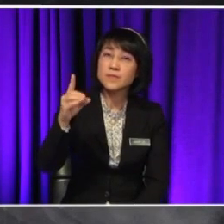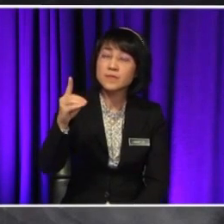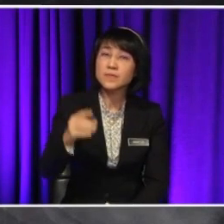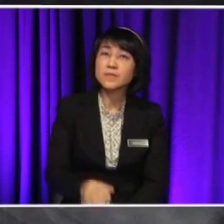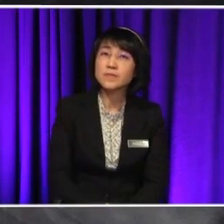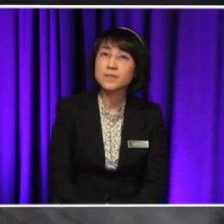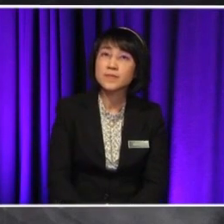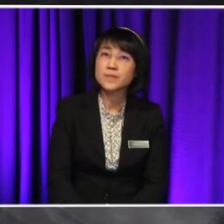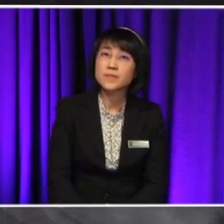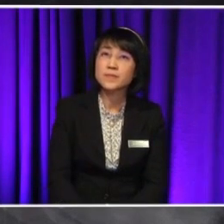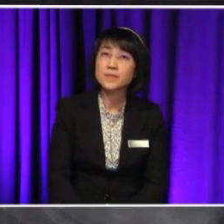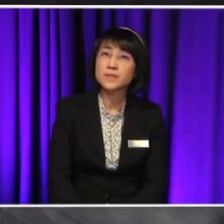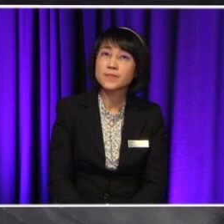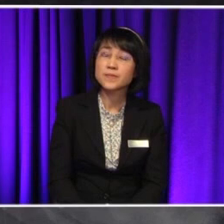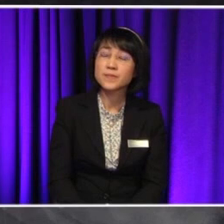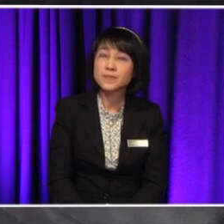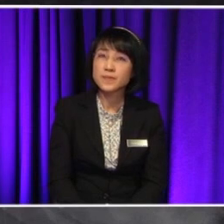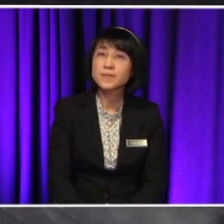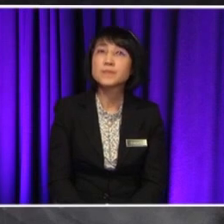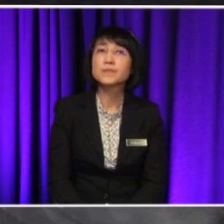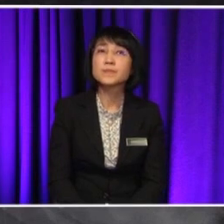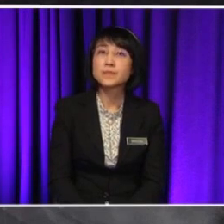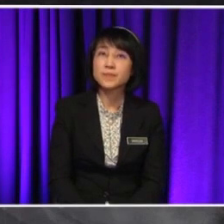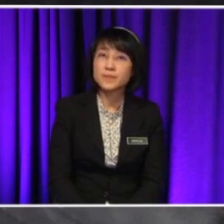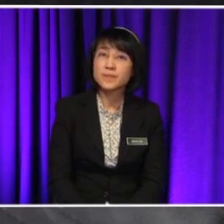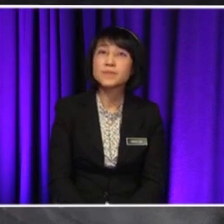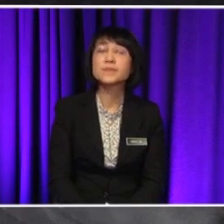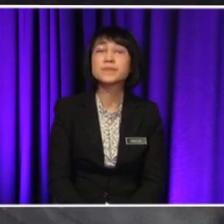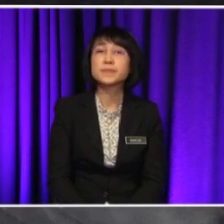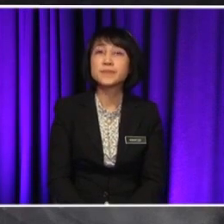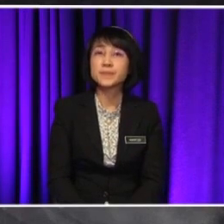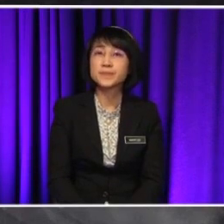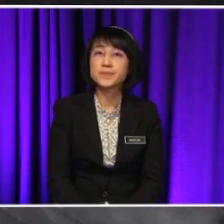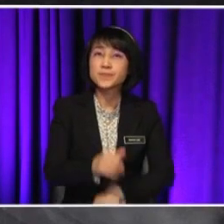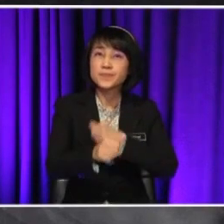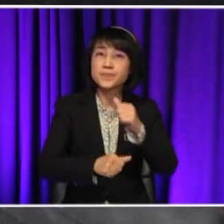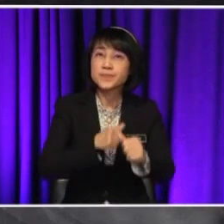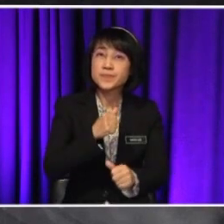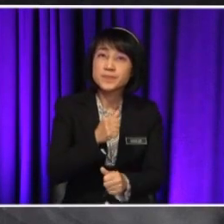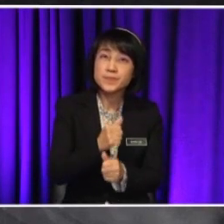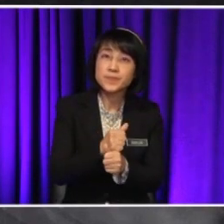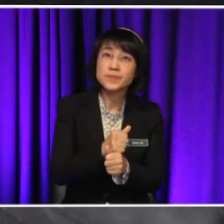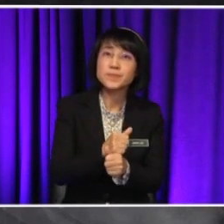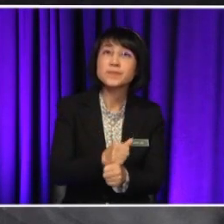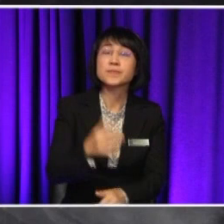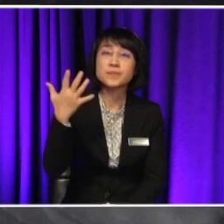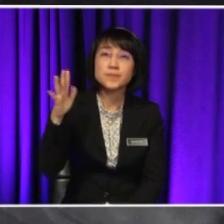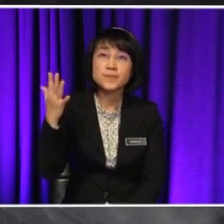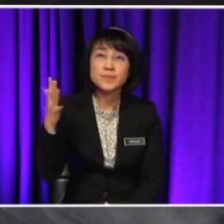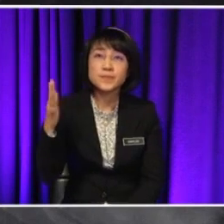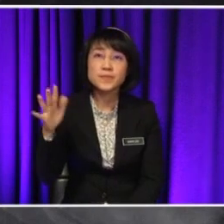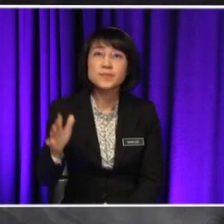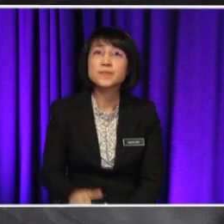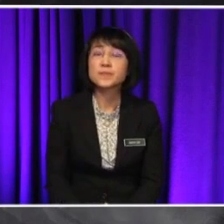jelas dalam buku teks. Okey, abad ke-14, abad ke-15. Okey, abad ke-15 ni muncul ni macam ni adalah kad